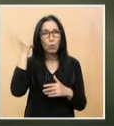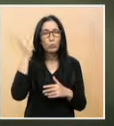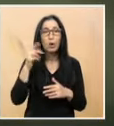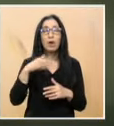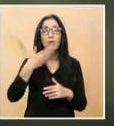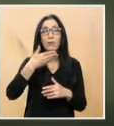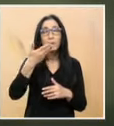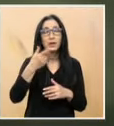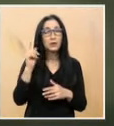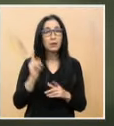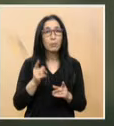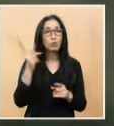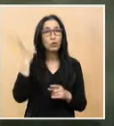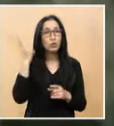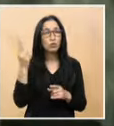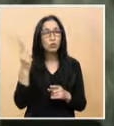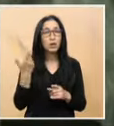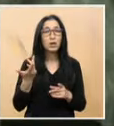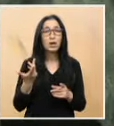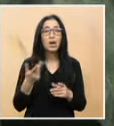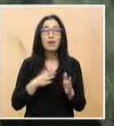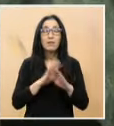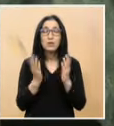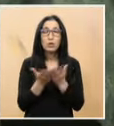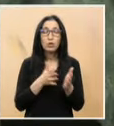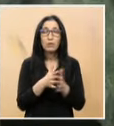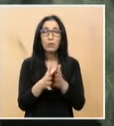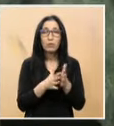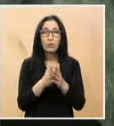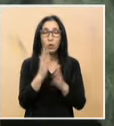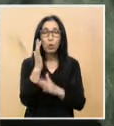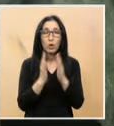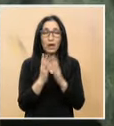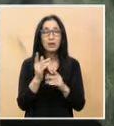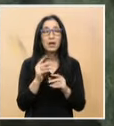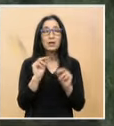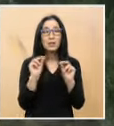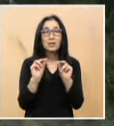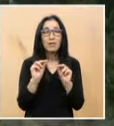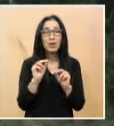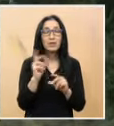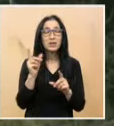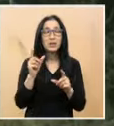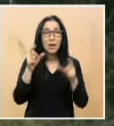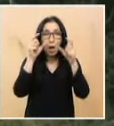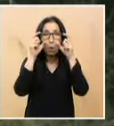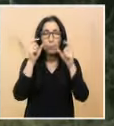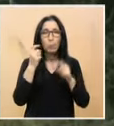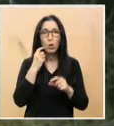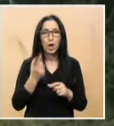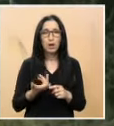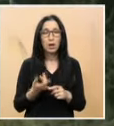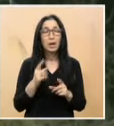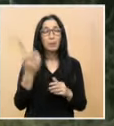умно. И в приказките може да чуете как всички в гората отиват да се съветват с бухала. Ако ви е станал интересен светът